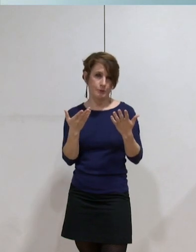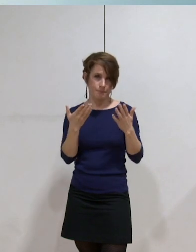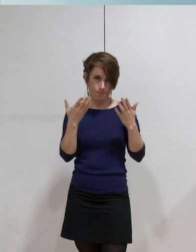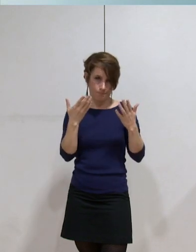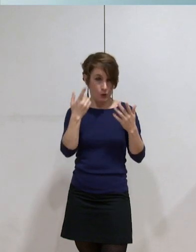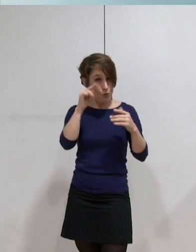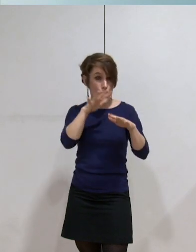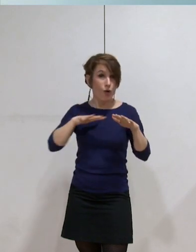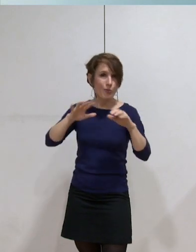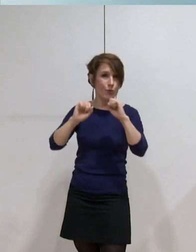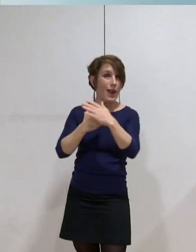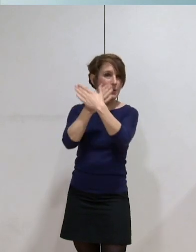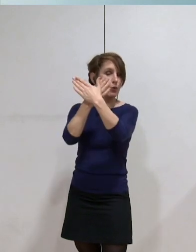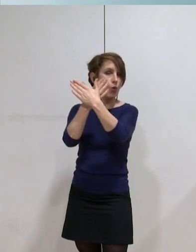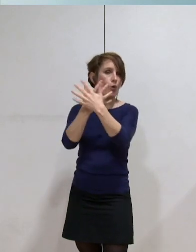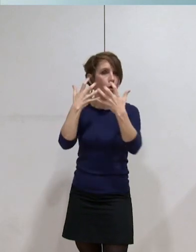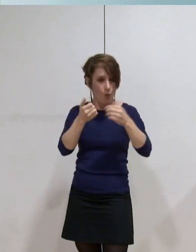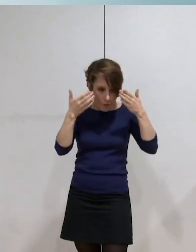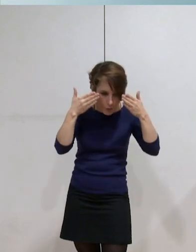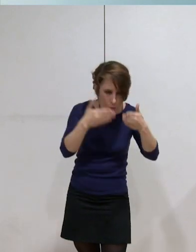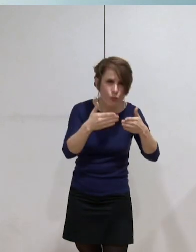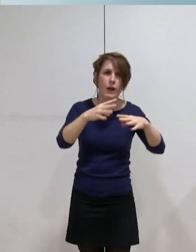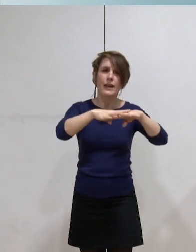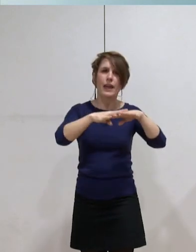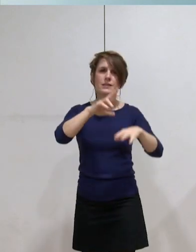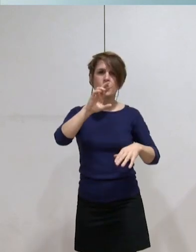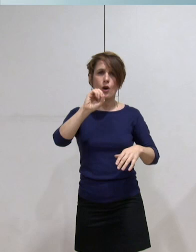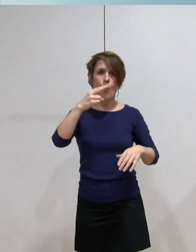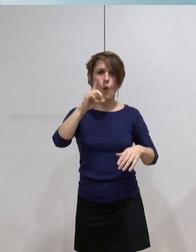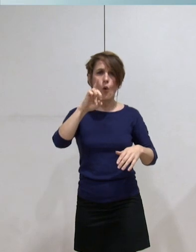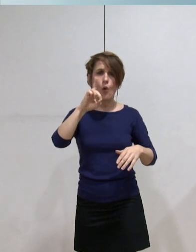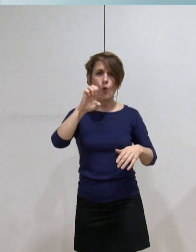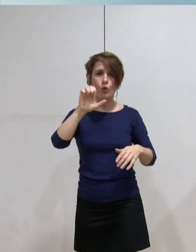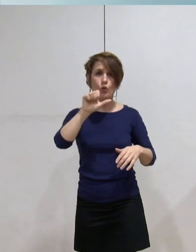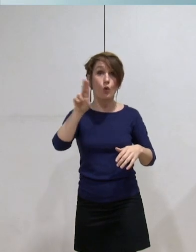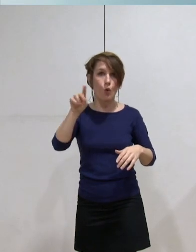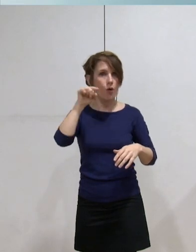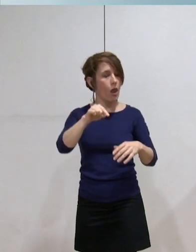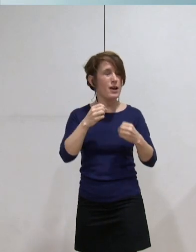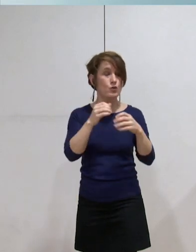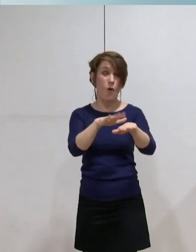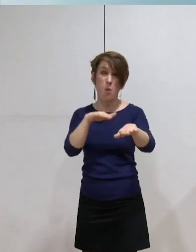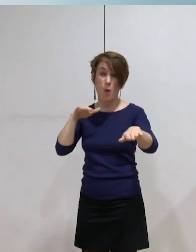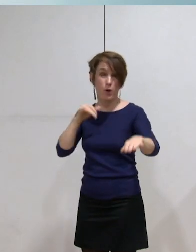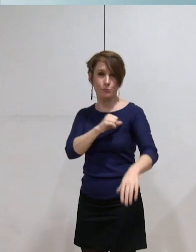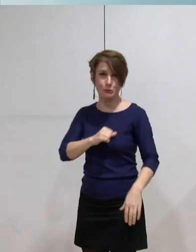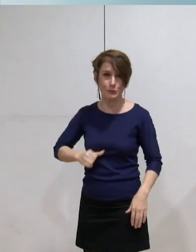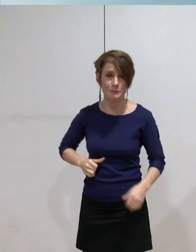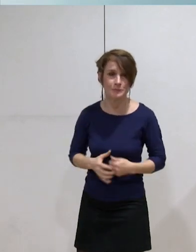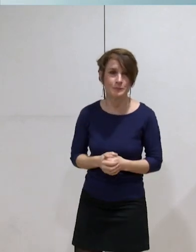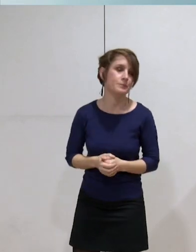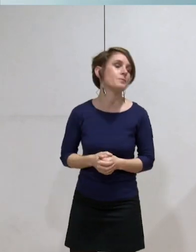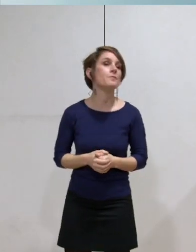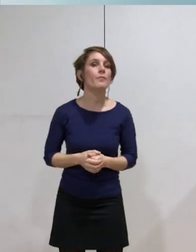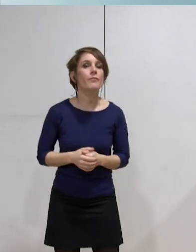l'échelle de la métropole sur le rondau nœud de l'agglomération au-delà de ces temps forts